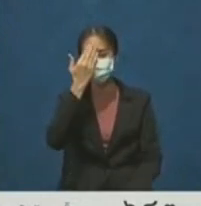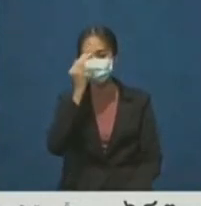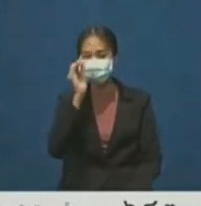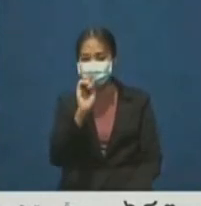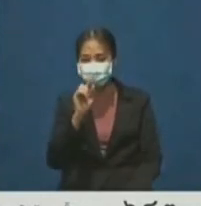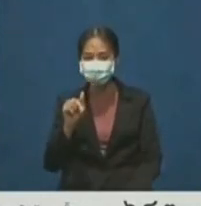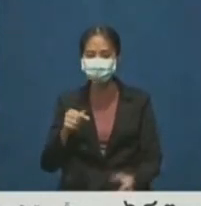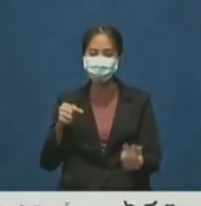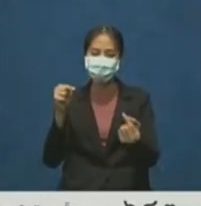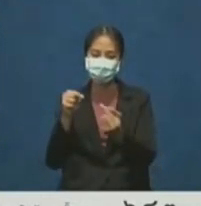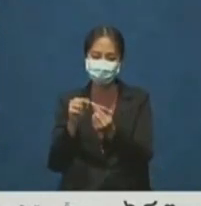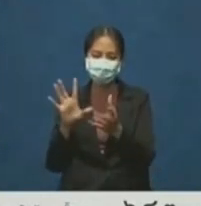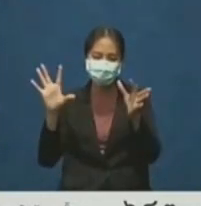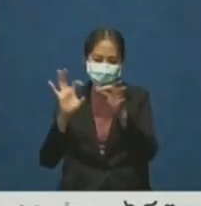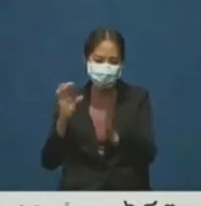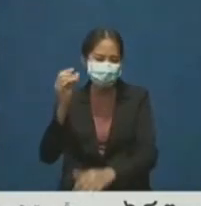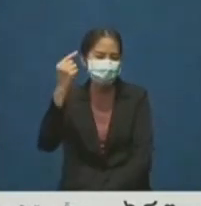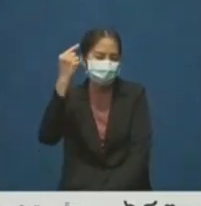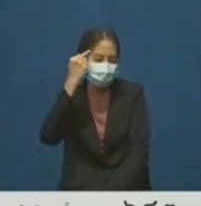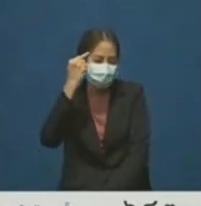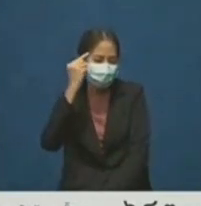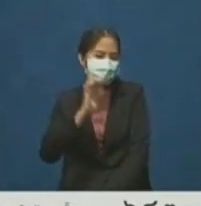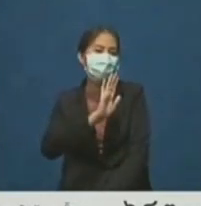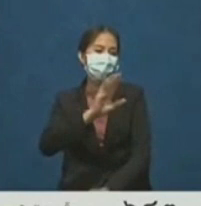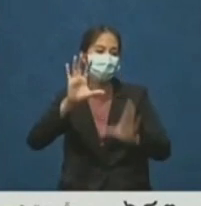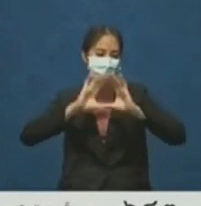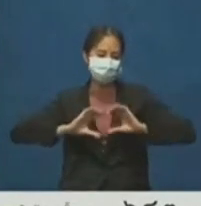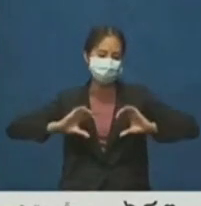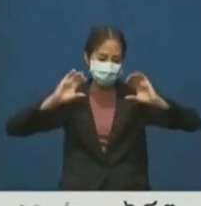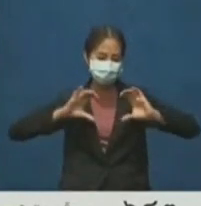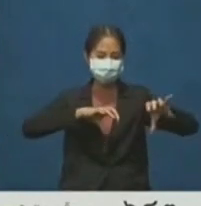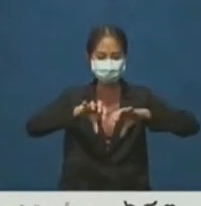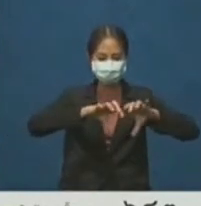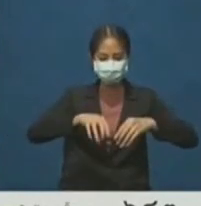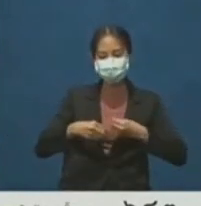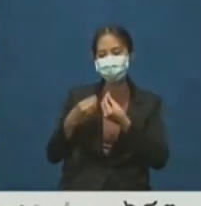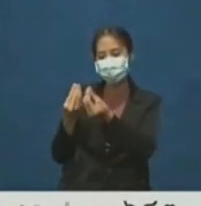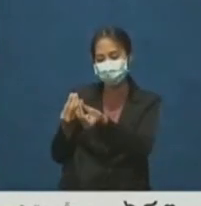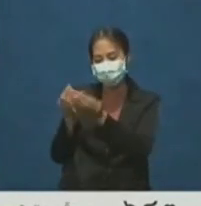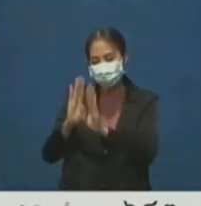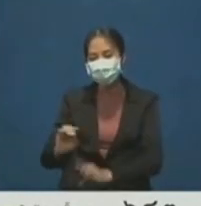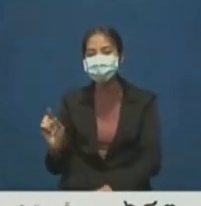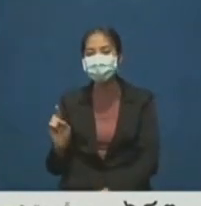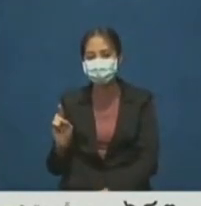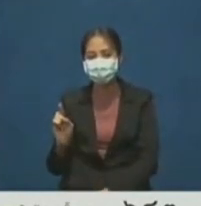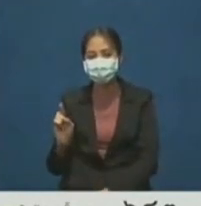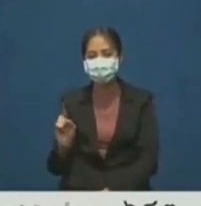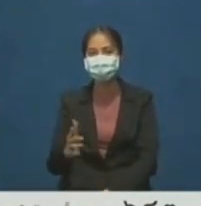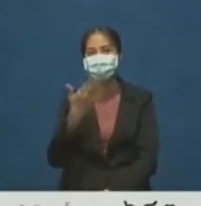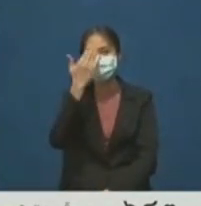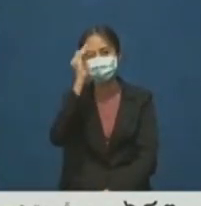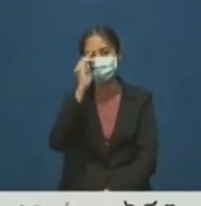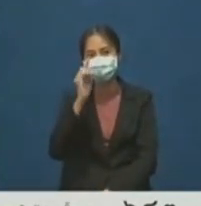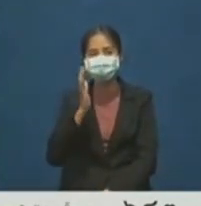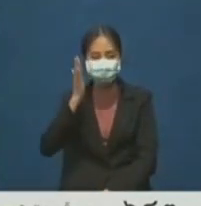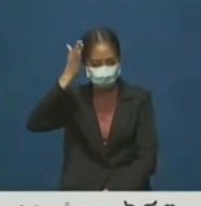องนี้จะเป็นสิ่งที่สะท้อนถึงทัศนคติวิสัยทัศน์และแนวทางของรัฐบาลในการจัดการศึกษาได้เป็นอย่างดีซึ่งจะบ่งบอกได้เลยครับว่าทิ